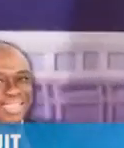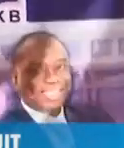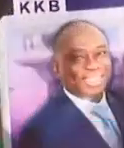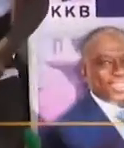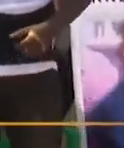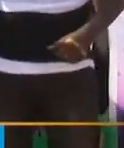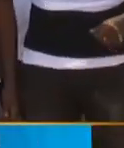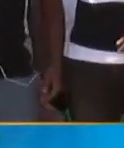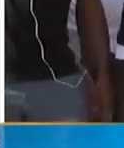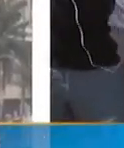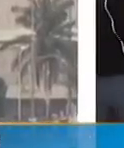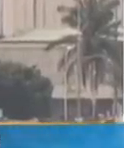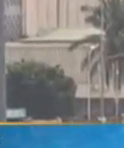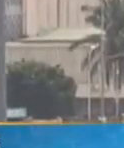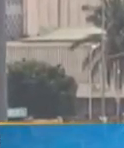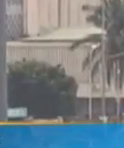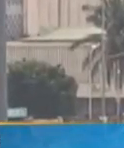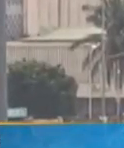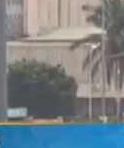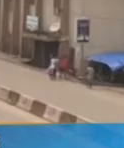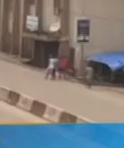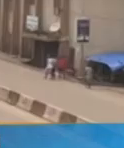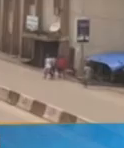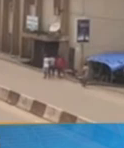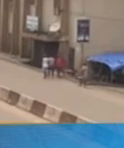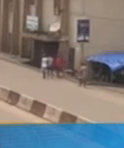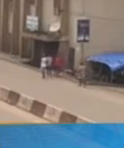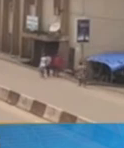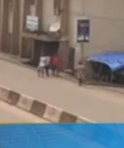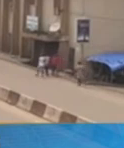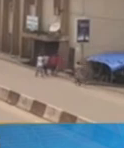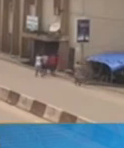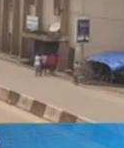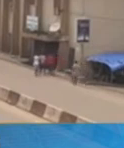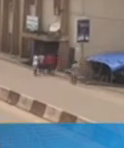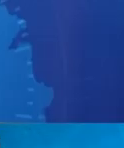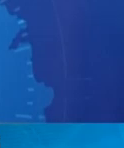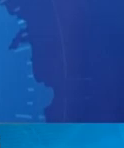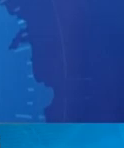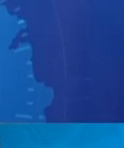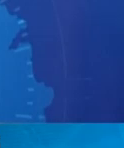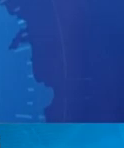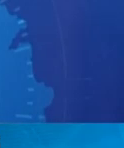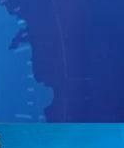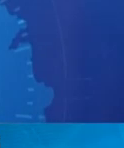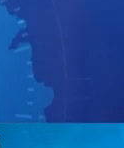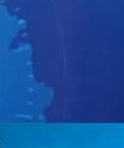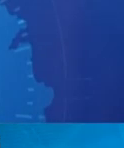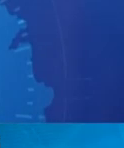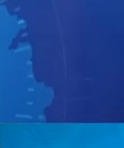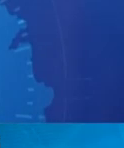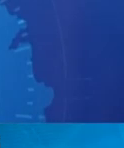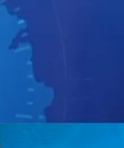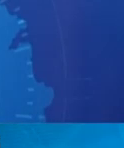Et puis en Guinée, la couleur de l'actualité est également présidentielle. La commission électorale a annoncé de nouveaux résultats partiels de